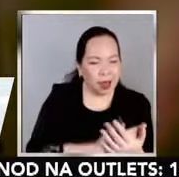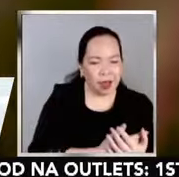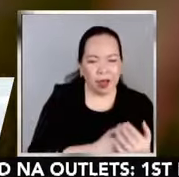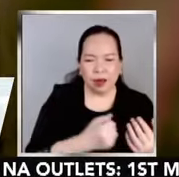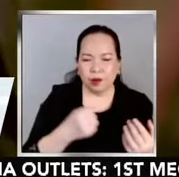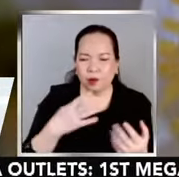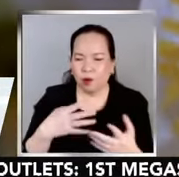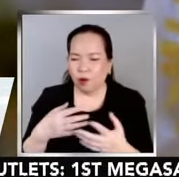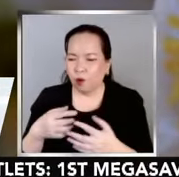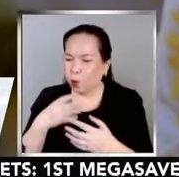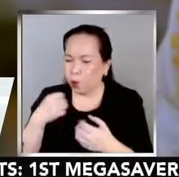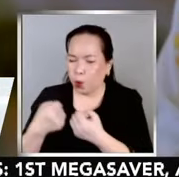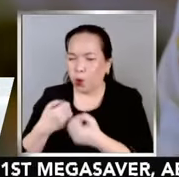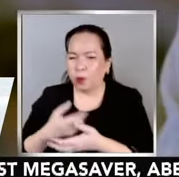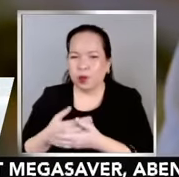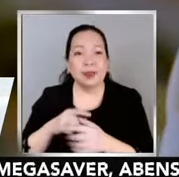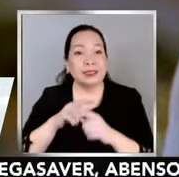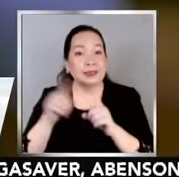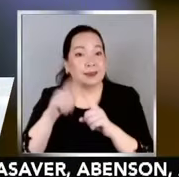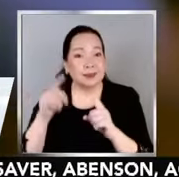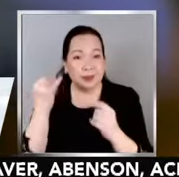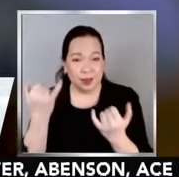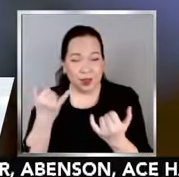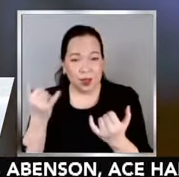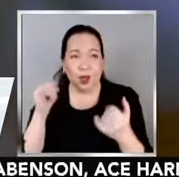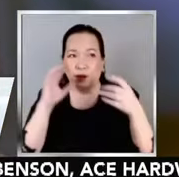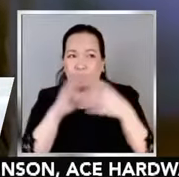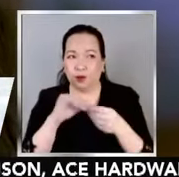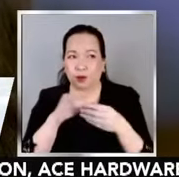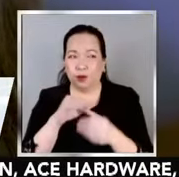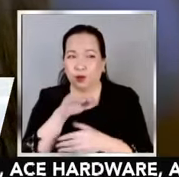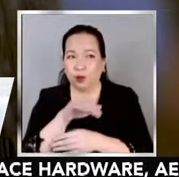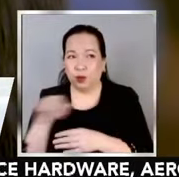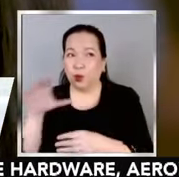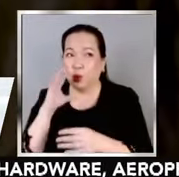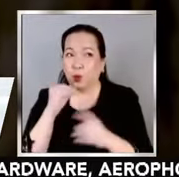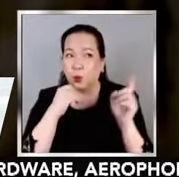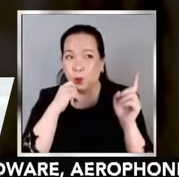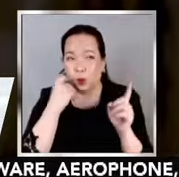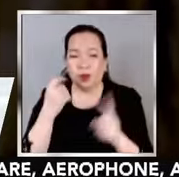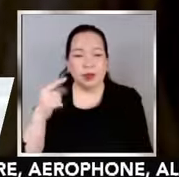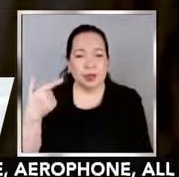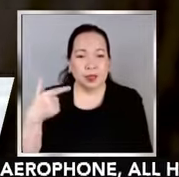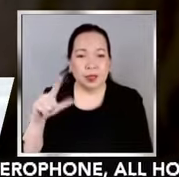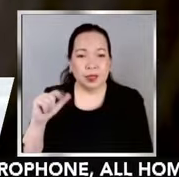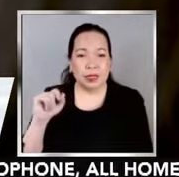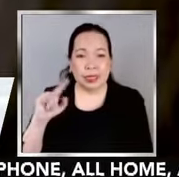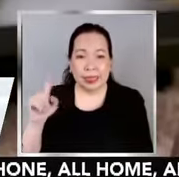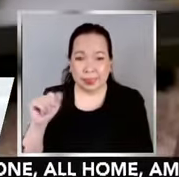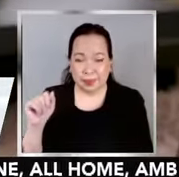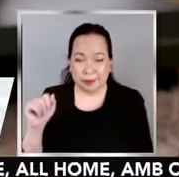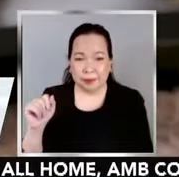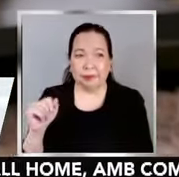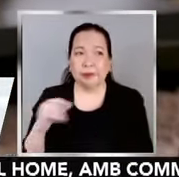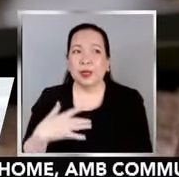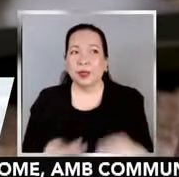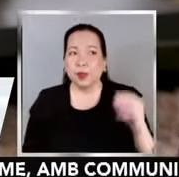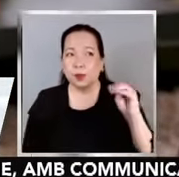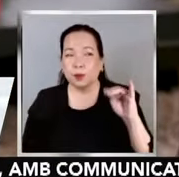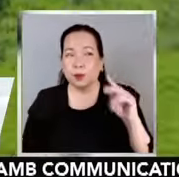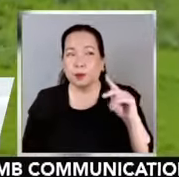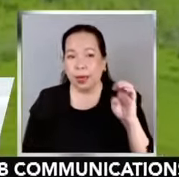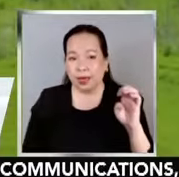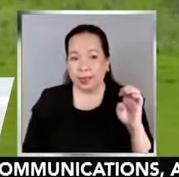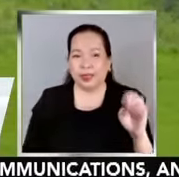atake ng istorya ng bagong seryeng pagbibidahan ni Gliza De Castro, Mike Tan at Valerie